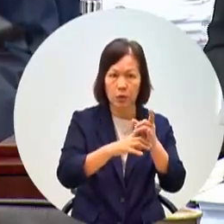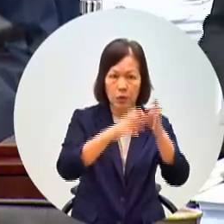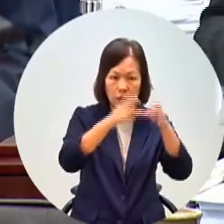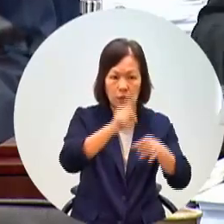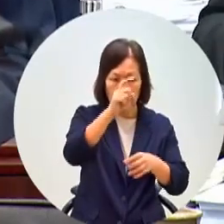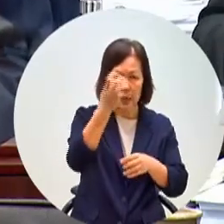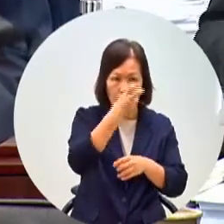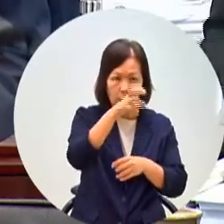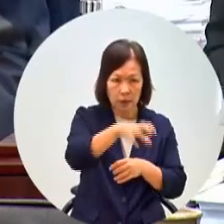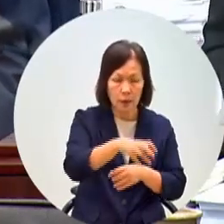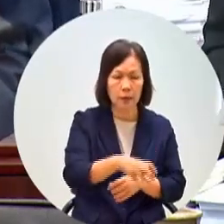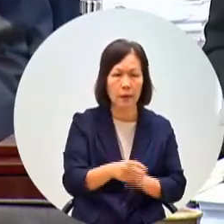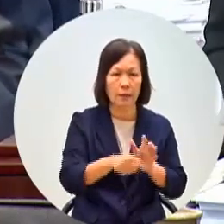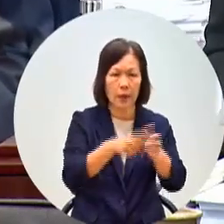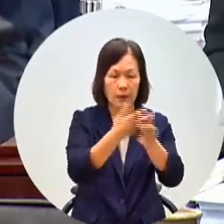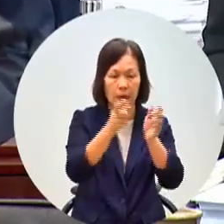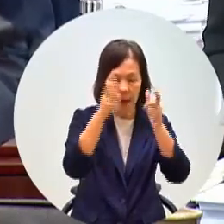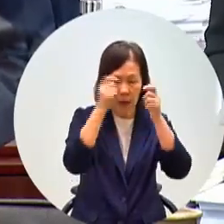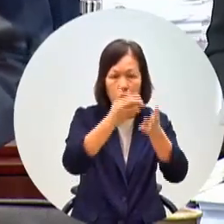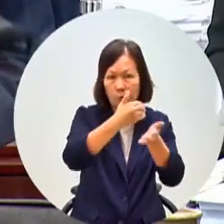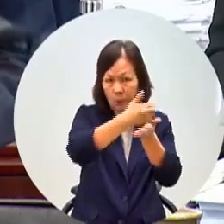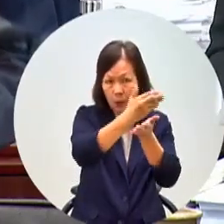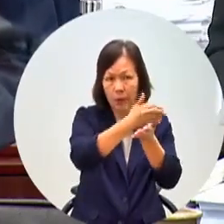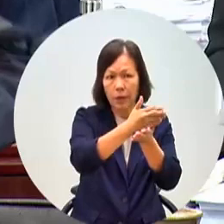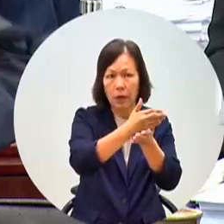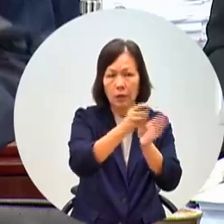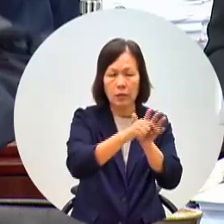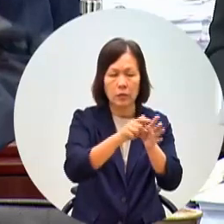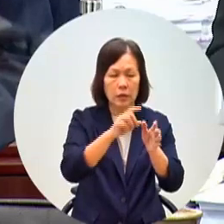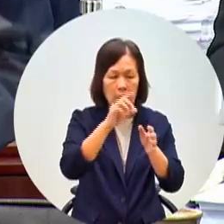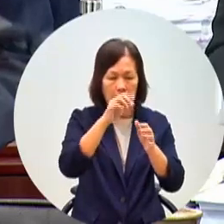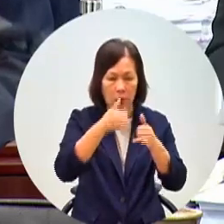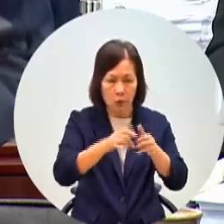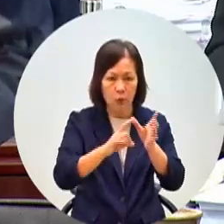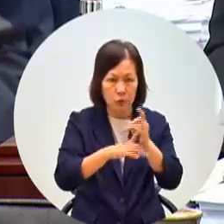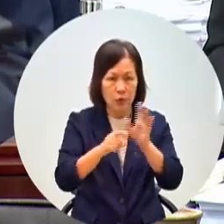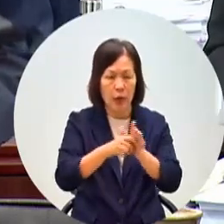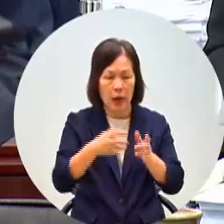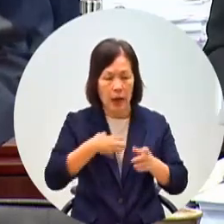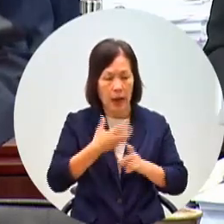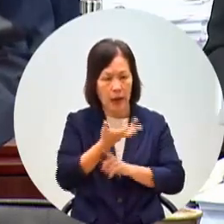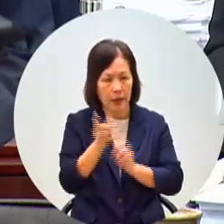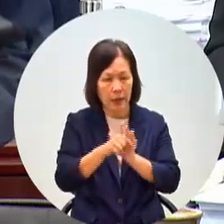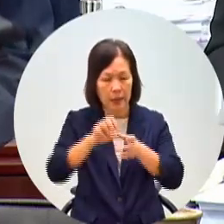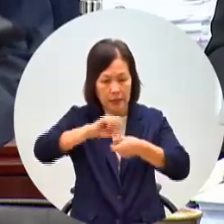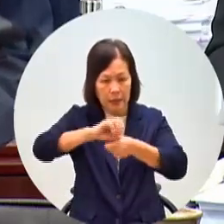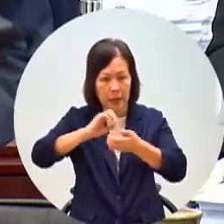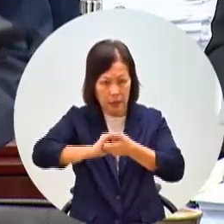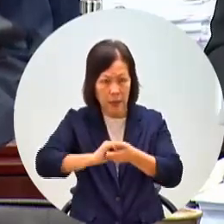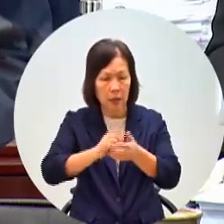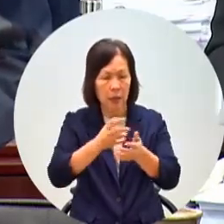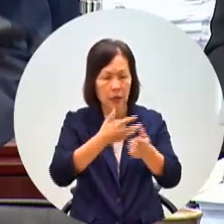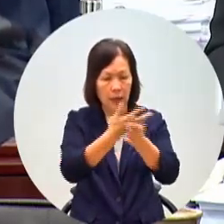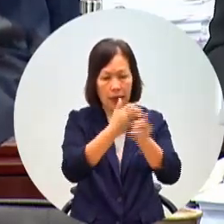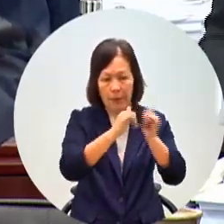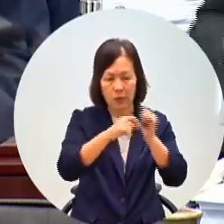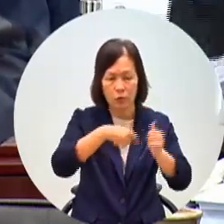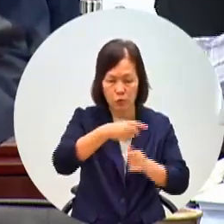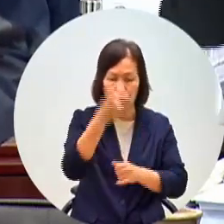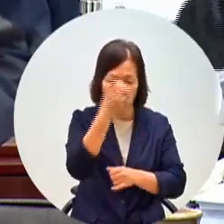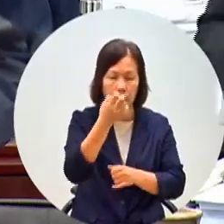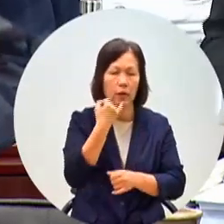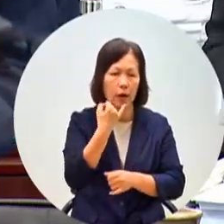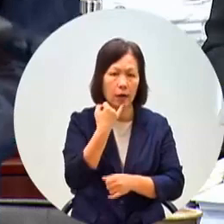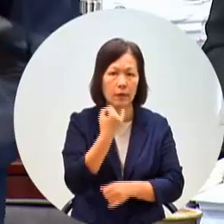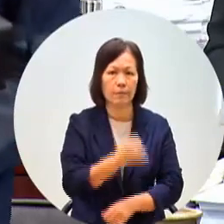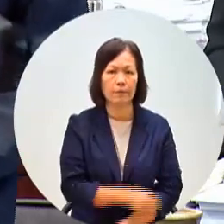站，也能夠提供在北高雄，尤其在陸竹、阿蓮、家庭這個所在民眾來使用快篩。这个 PCR 的，